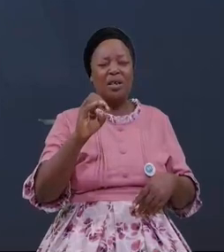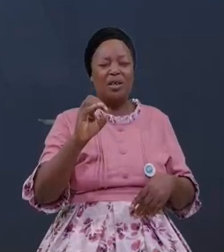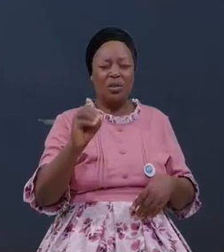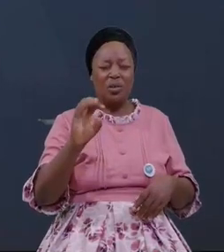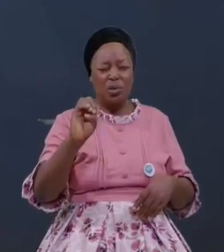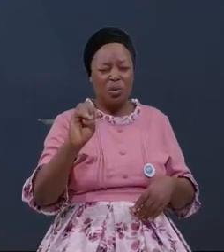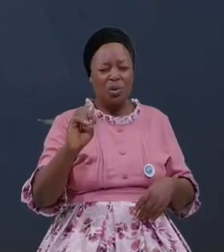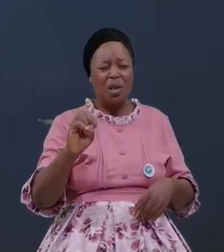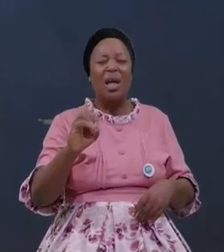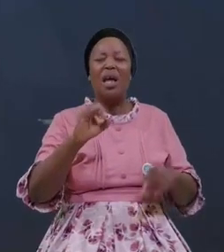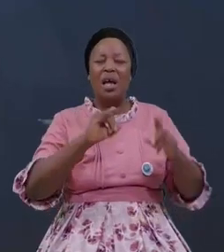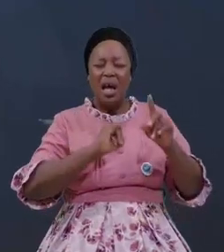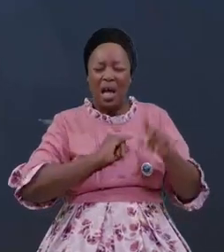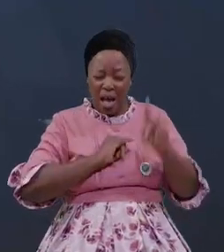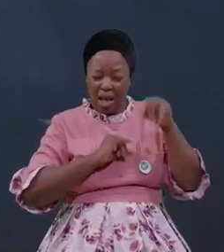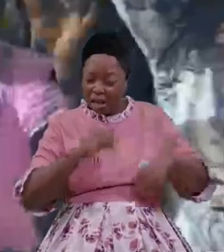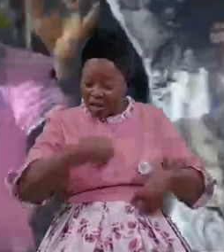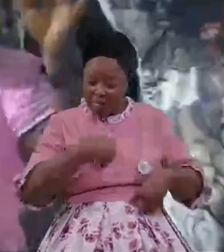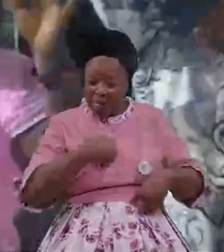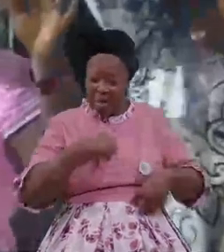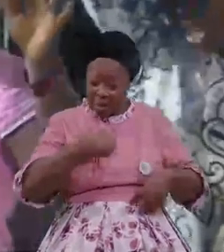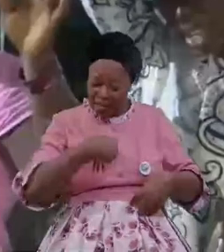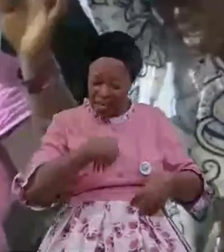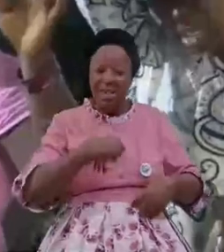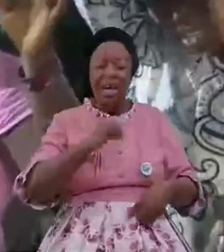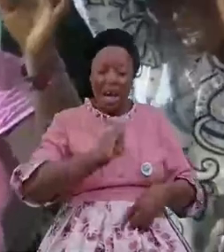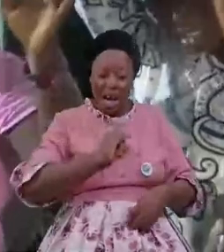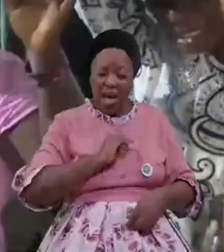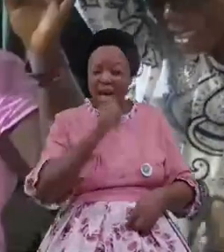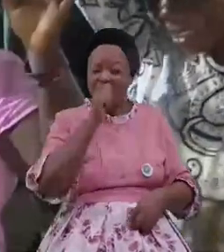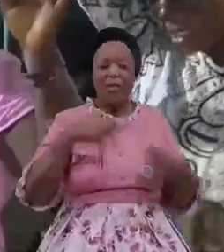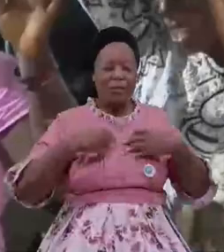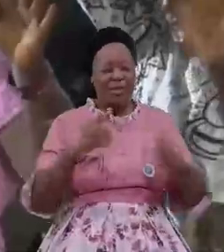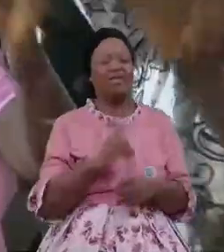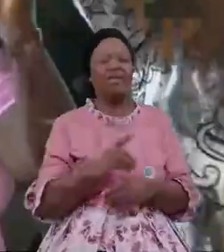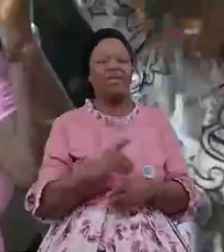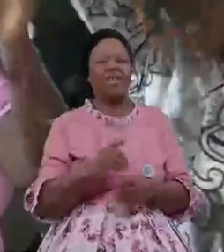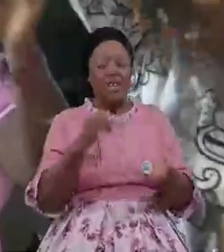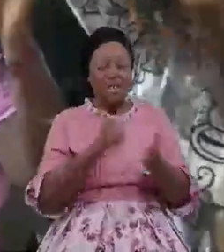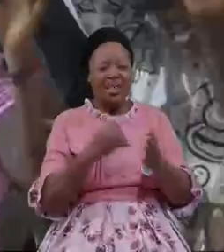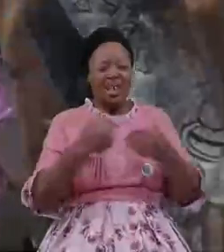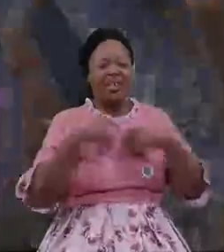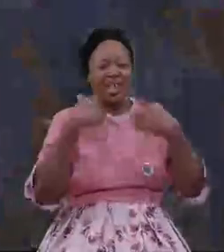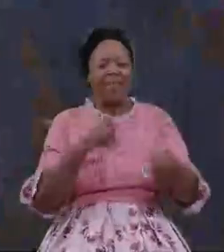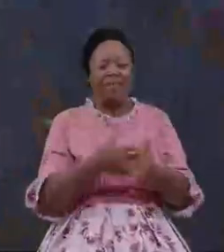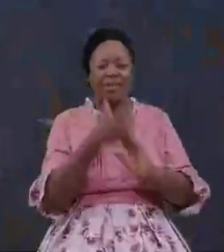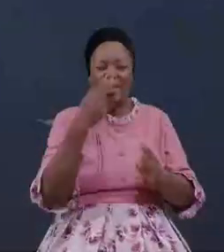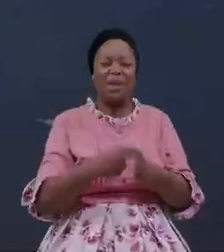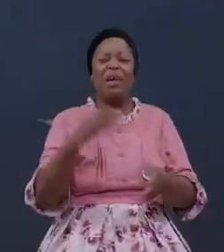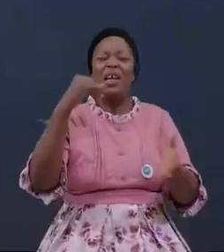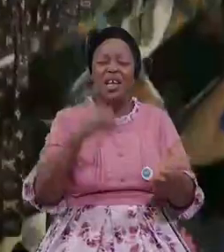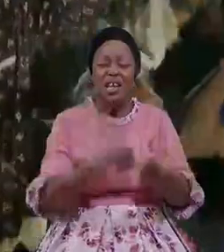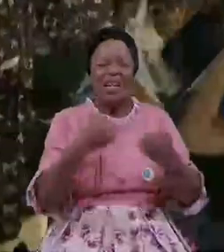ma tête jusqu'au bout de mes orteils je suis guéri c'est fait